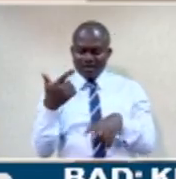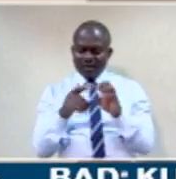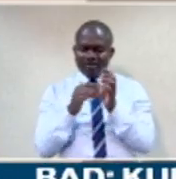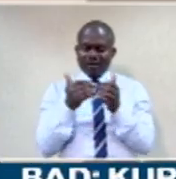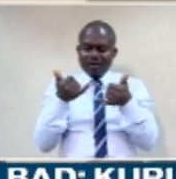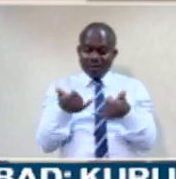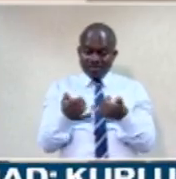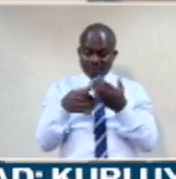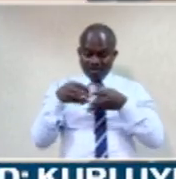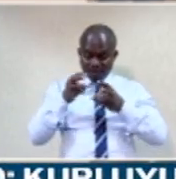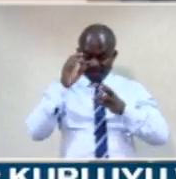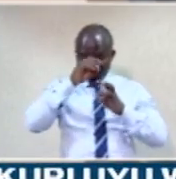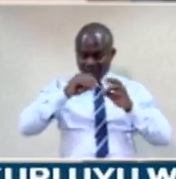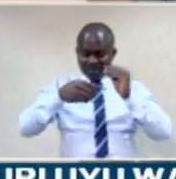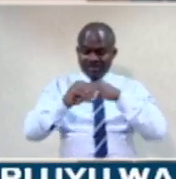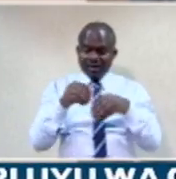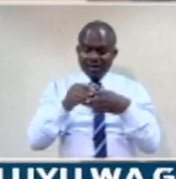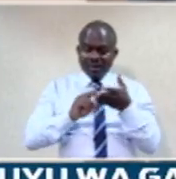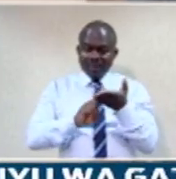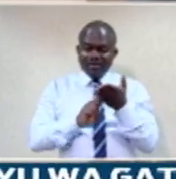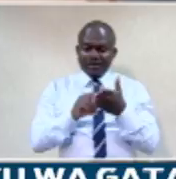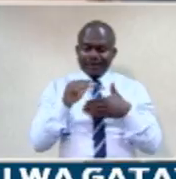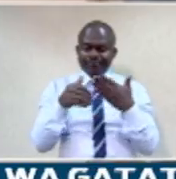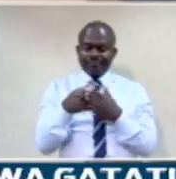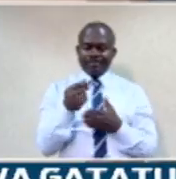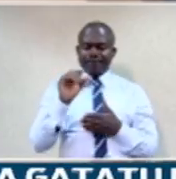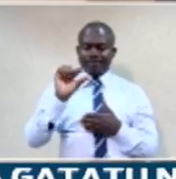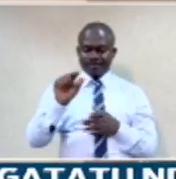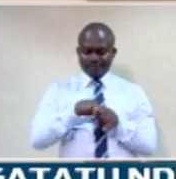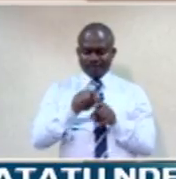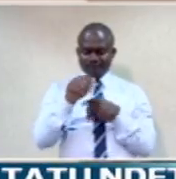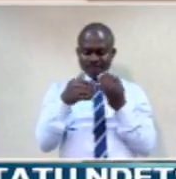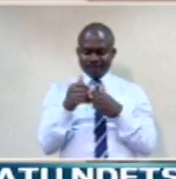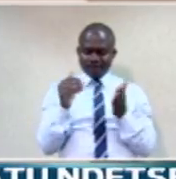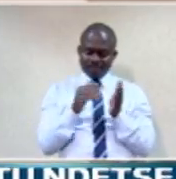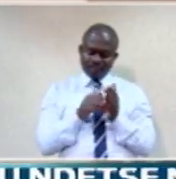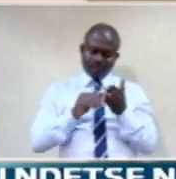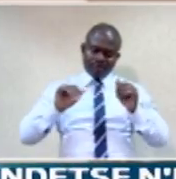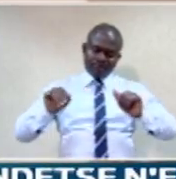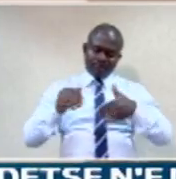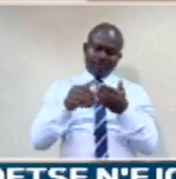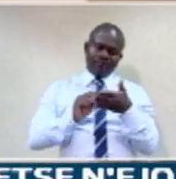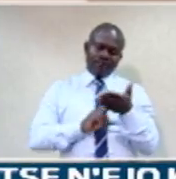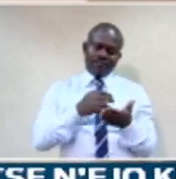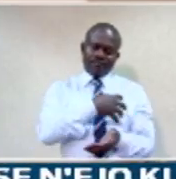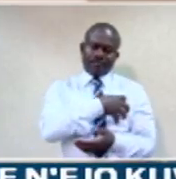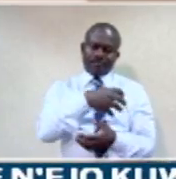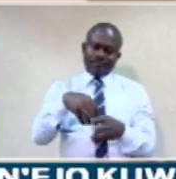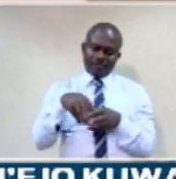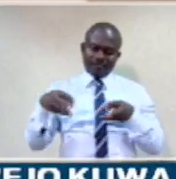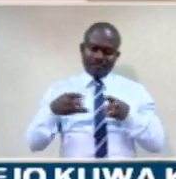ariko uburyo bashaka amasoko uburyo bakoresha burabahendukira nabo kandi bagerageza gukoresha umutungo ku